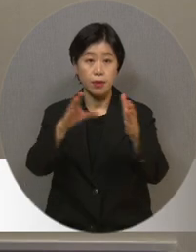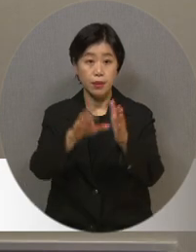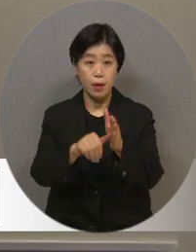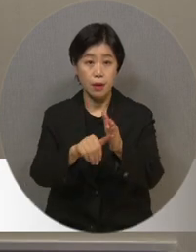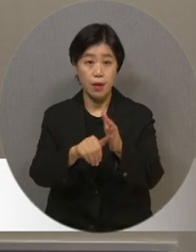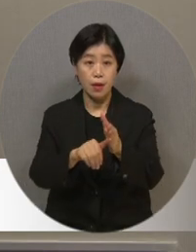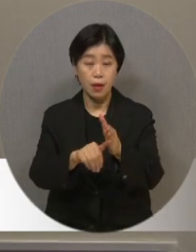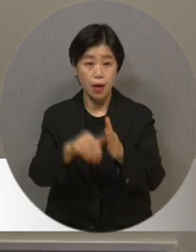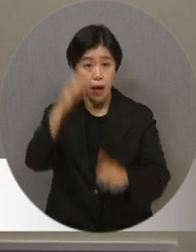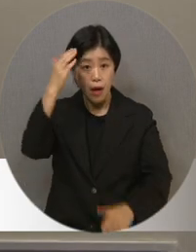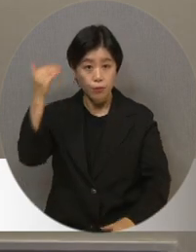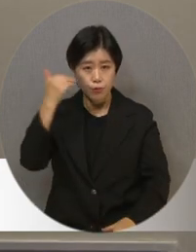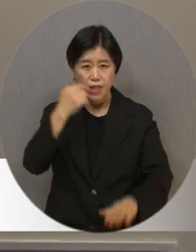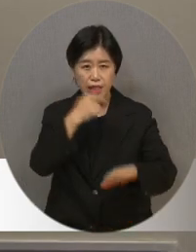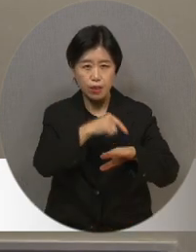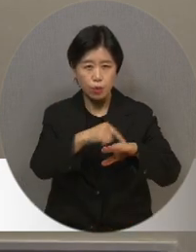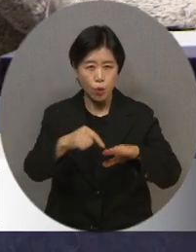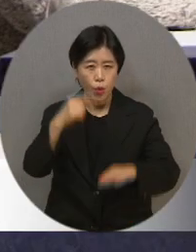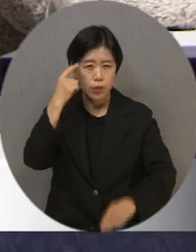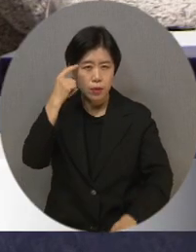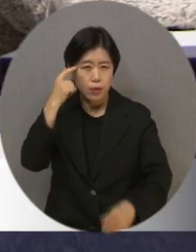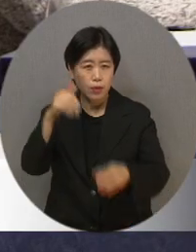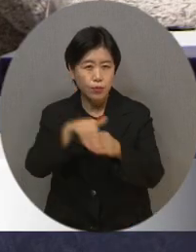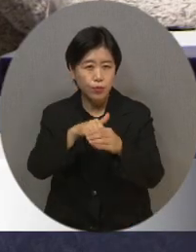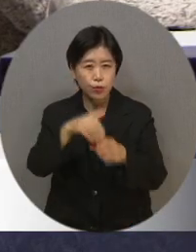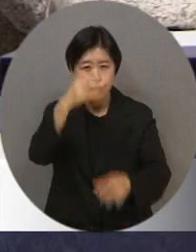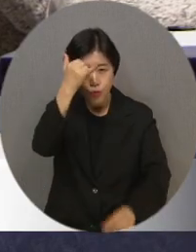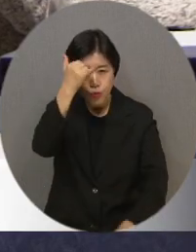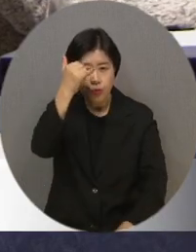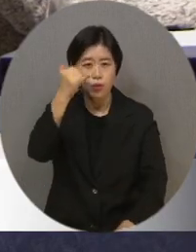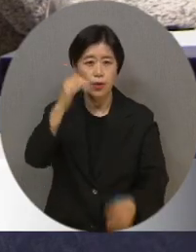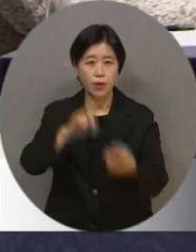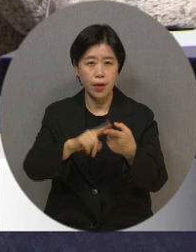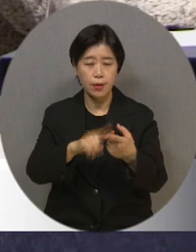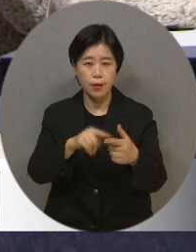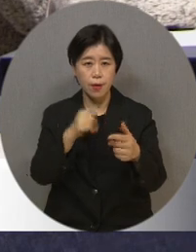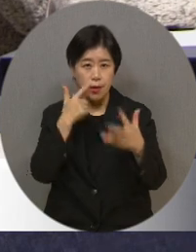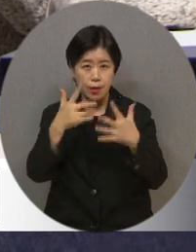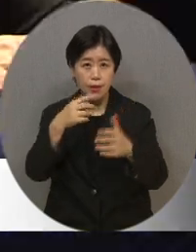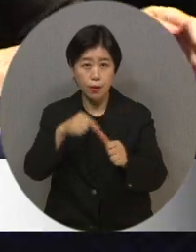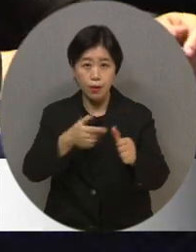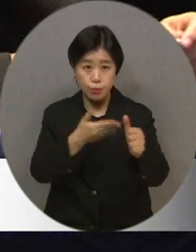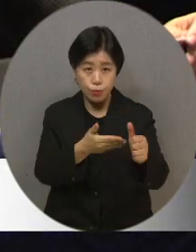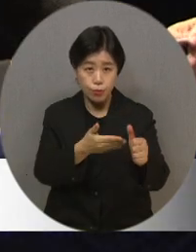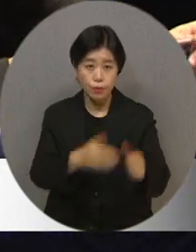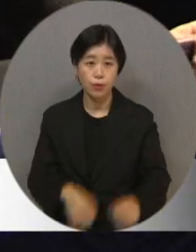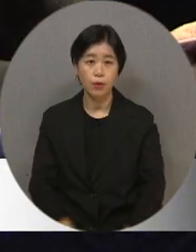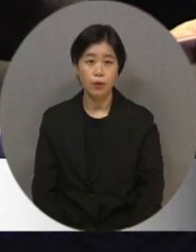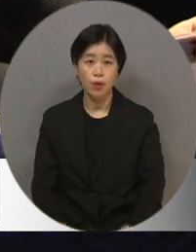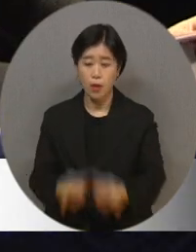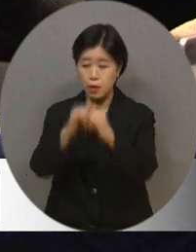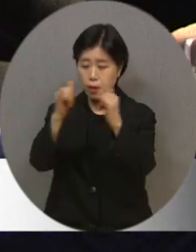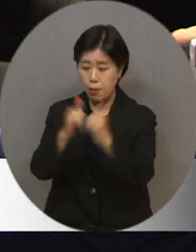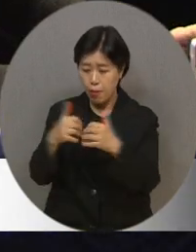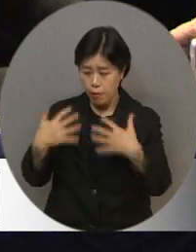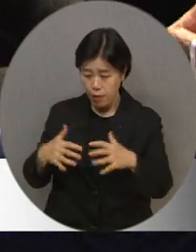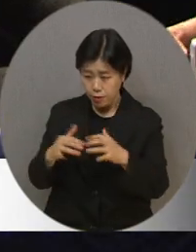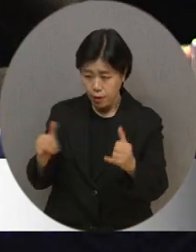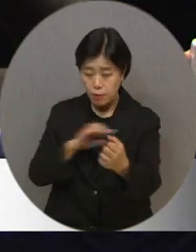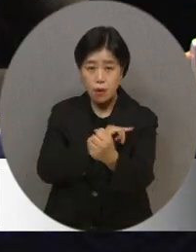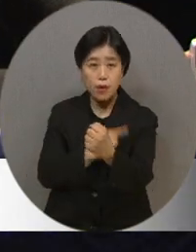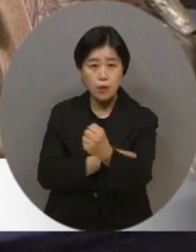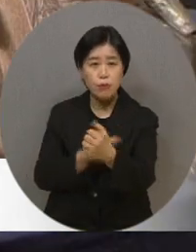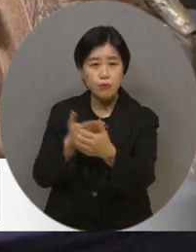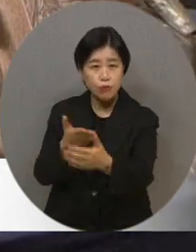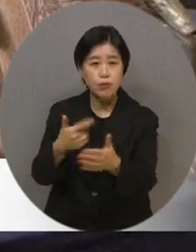행사에서는 한민족의 정신문화인 충유의 사상을 정확히 인식하고 이를 토대로 사회적 약자의 권익을 위한